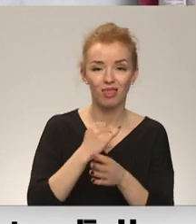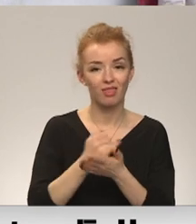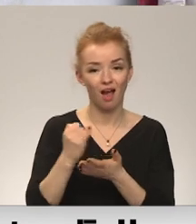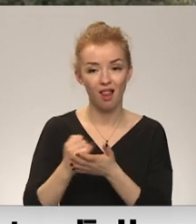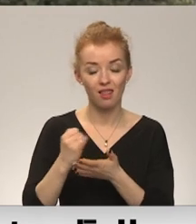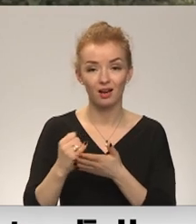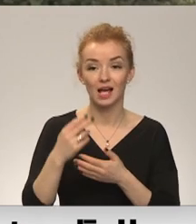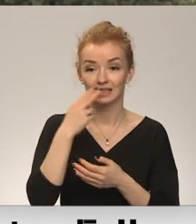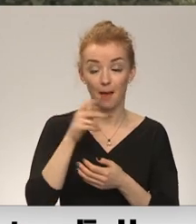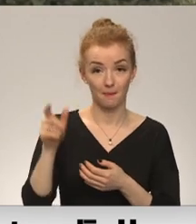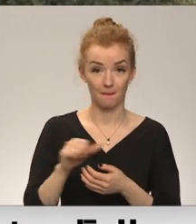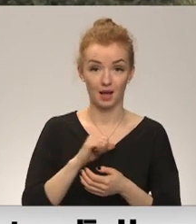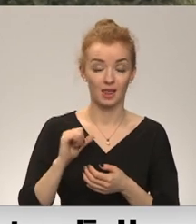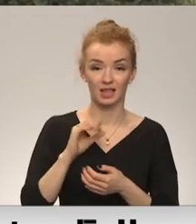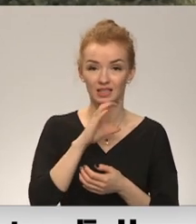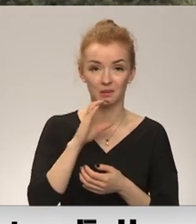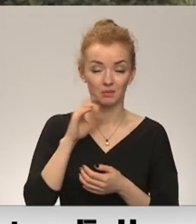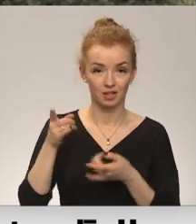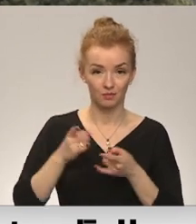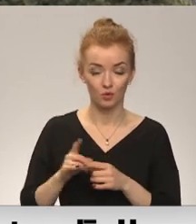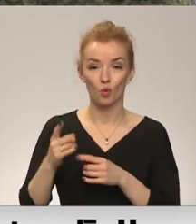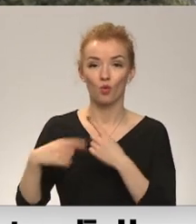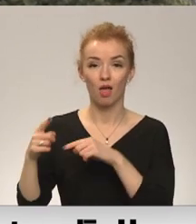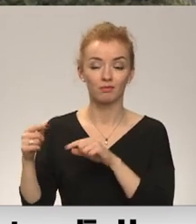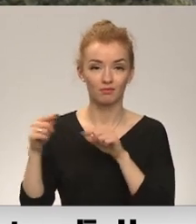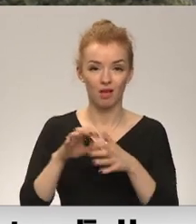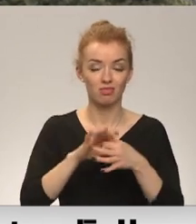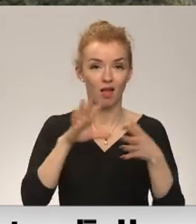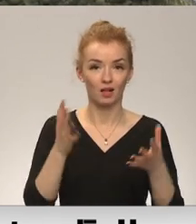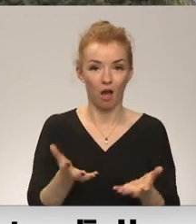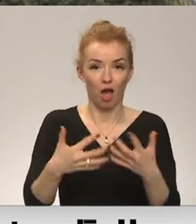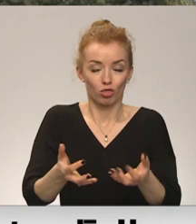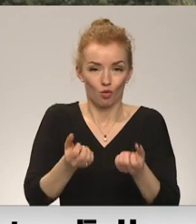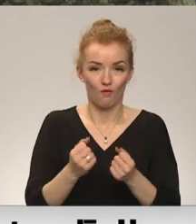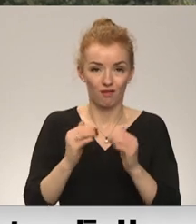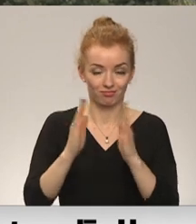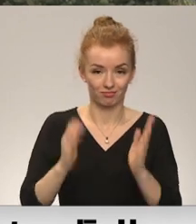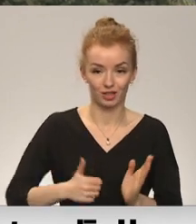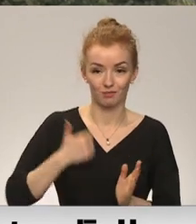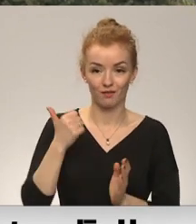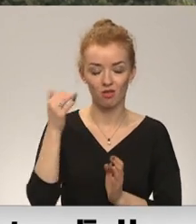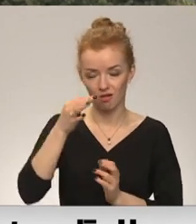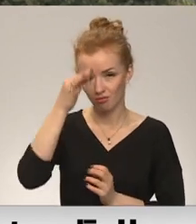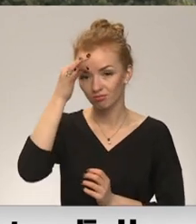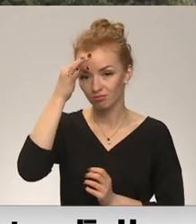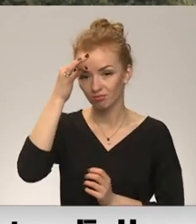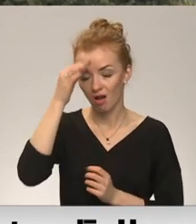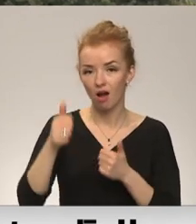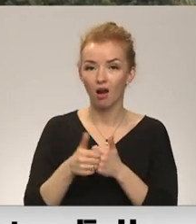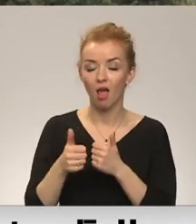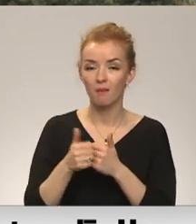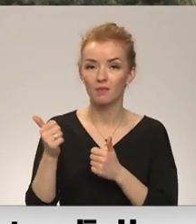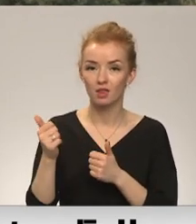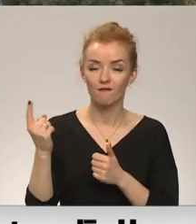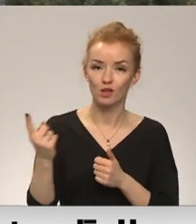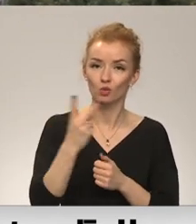esot Sibīrijas bērns un ģimenes īpašumu atgūs vien pēc neatkarības atjaunošanas atceras, ka vecāki stāstījuši, kā kaimiņi gājuši